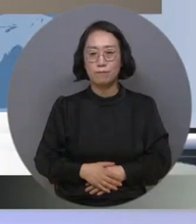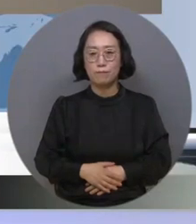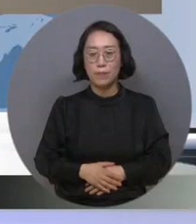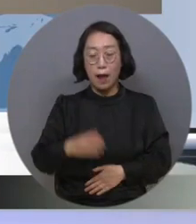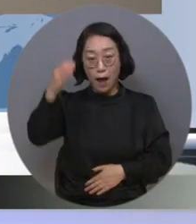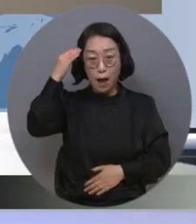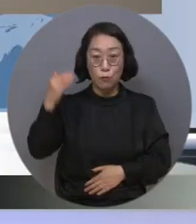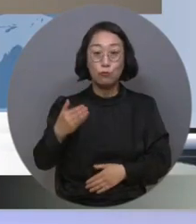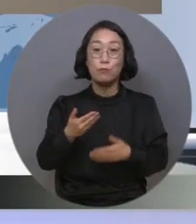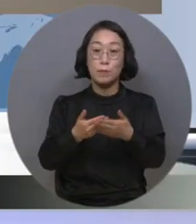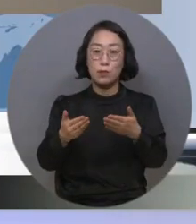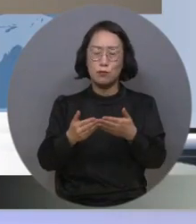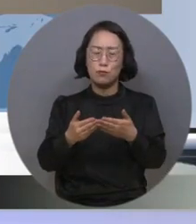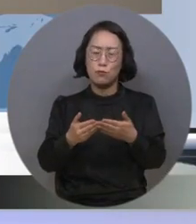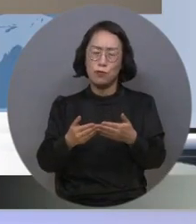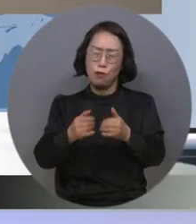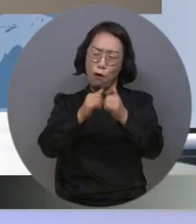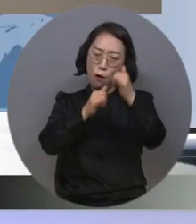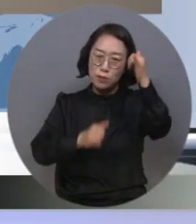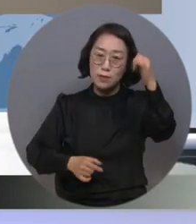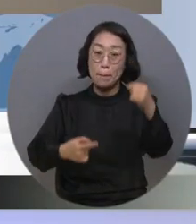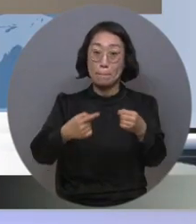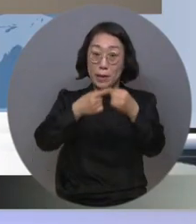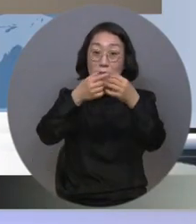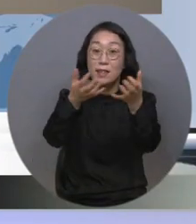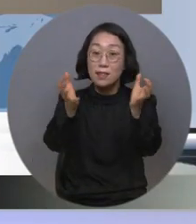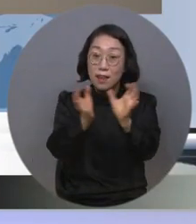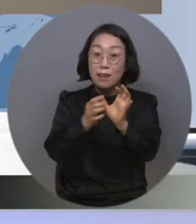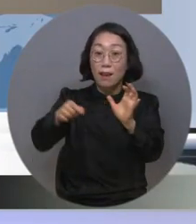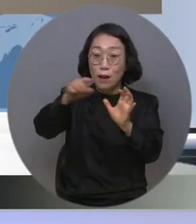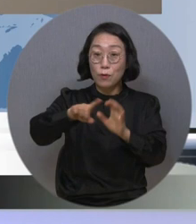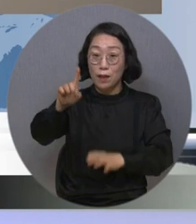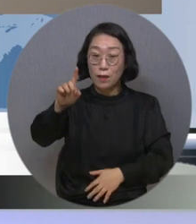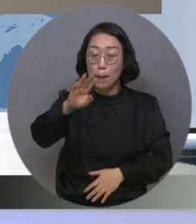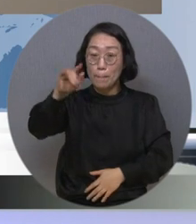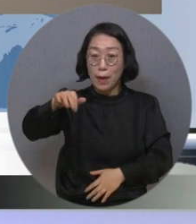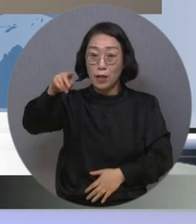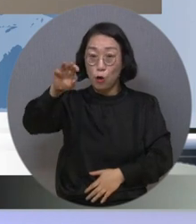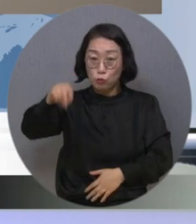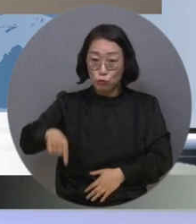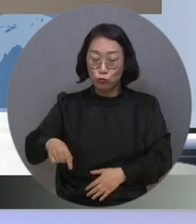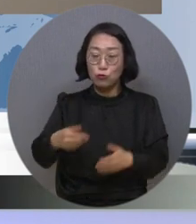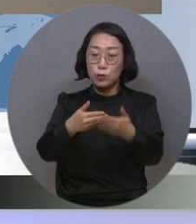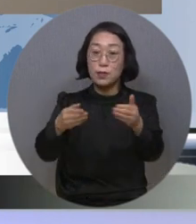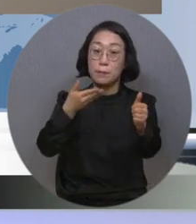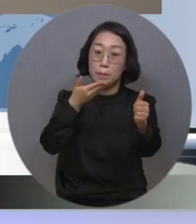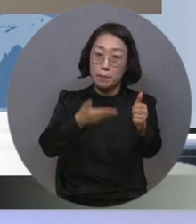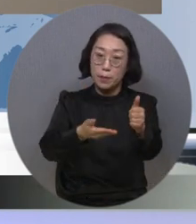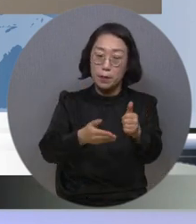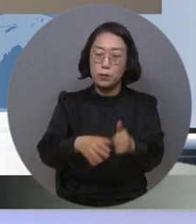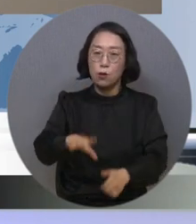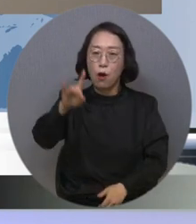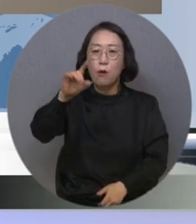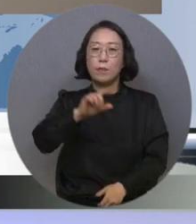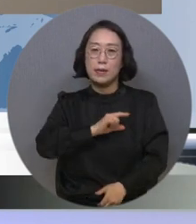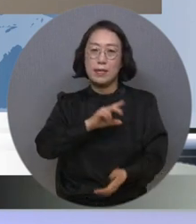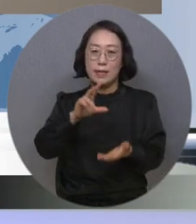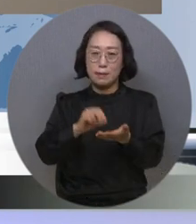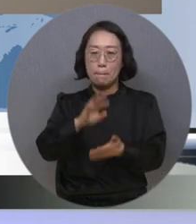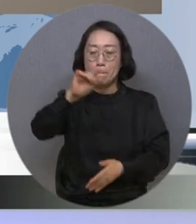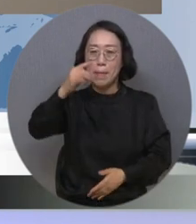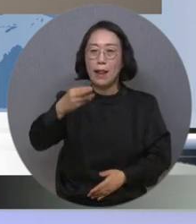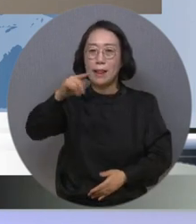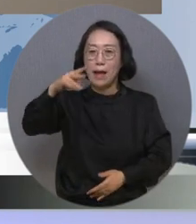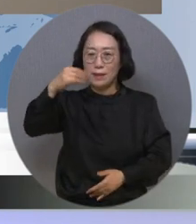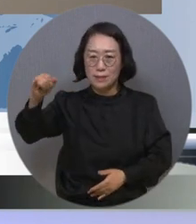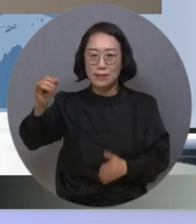한국 현대미술 1세대 작가인 고 백영수 화백의 2023년 첫 전시인 발라드가 성황리에 전시를